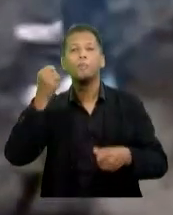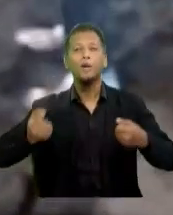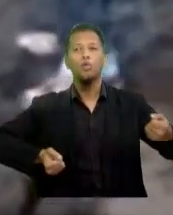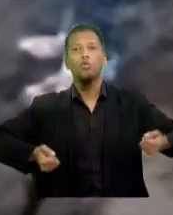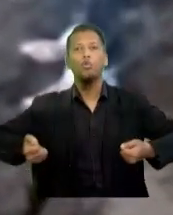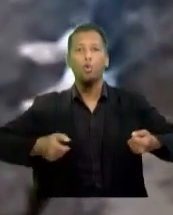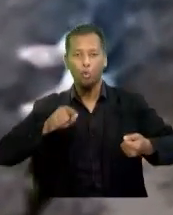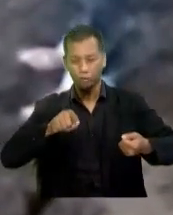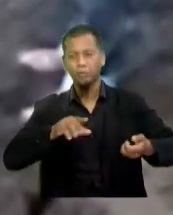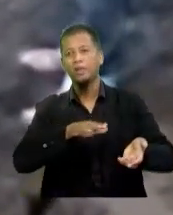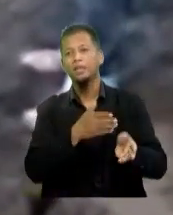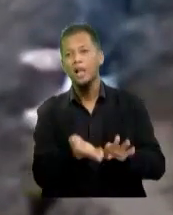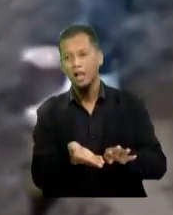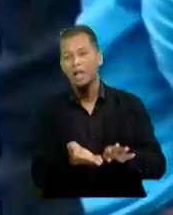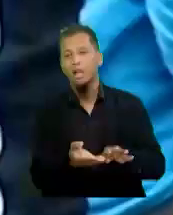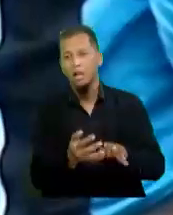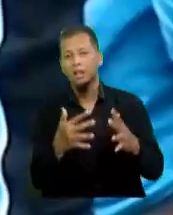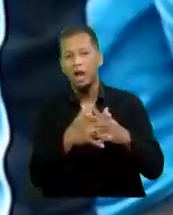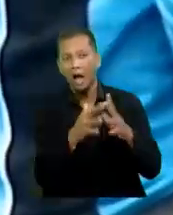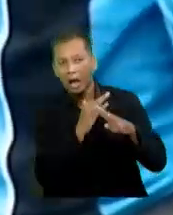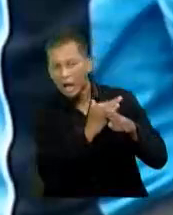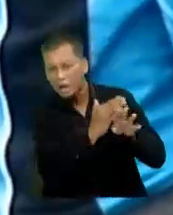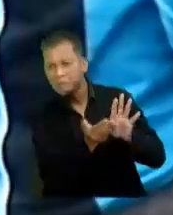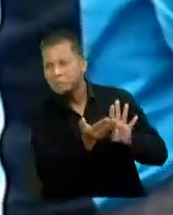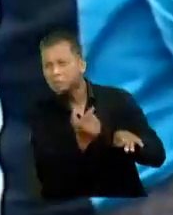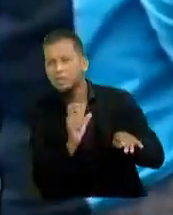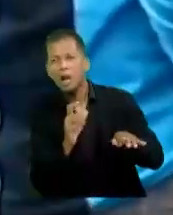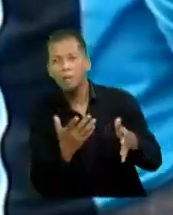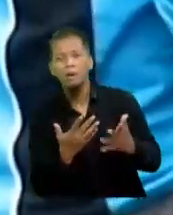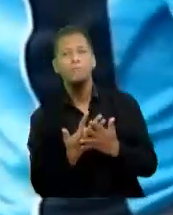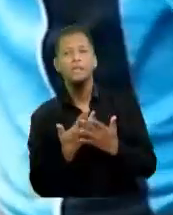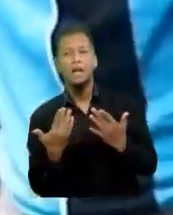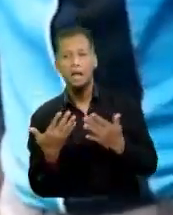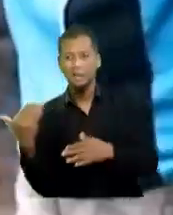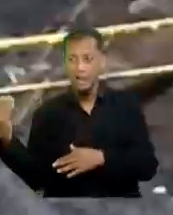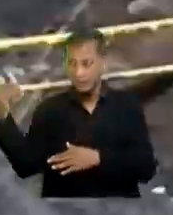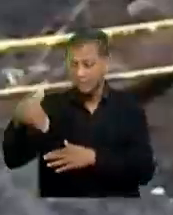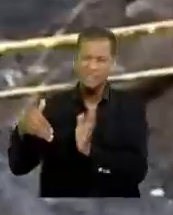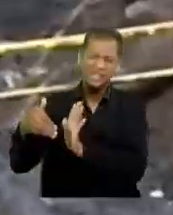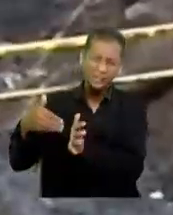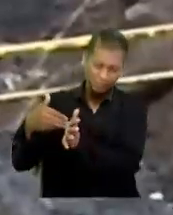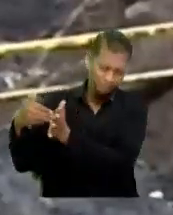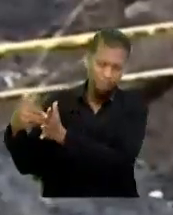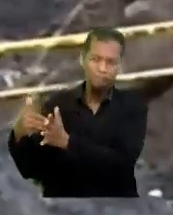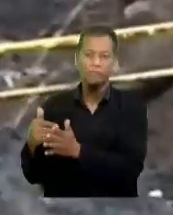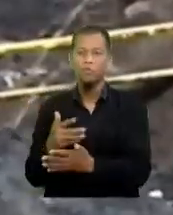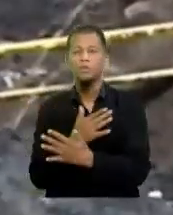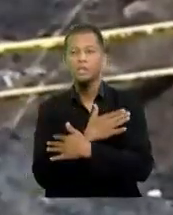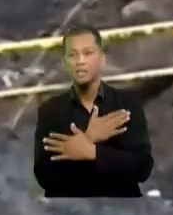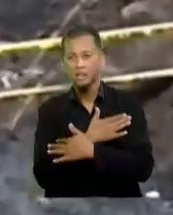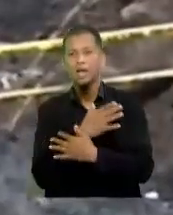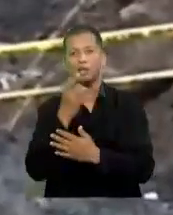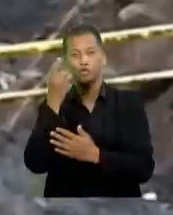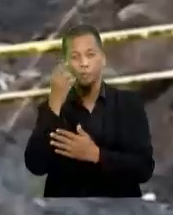Mengantisipasi longsoran susulan, polisi melarang warga mendekat ke lokasi. Sementara jenazah supir truk yang tewas telah diserahkan kepada pihak keluarga